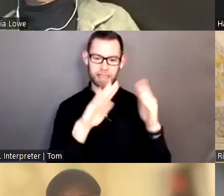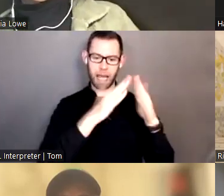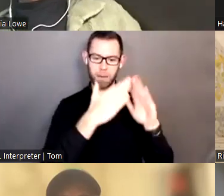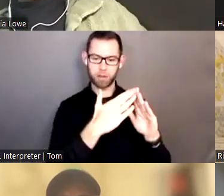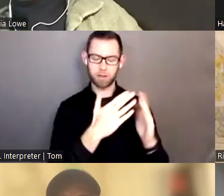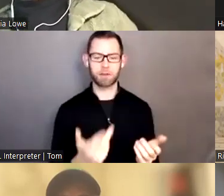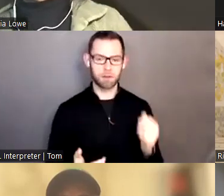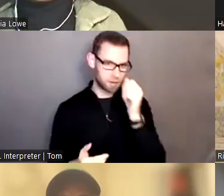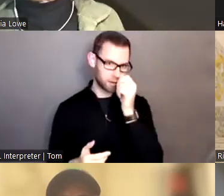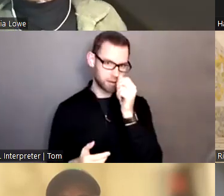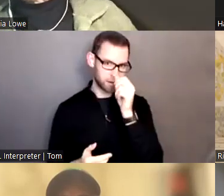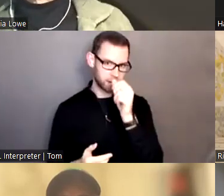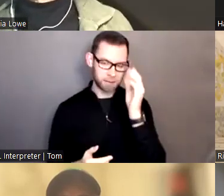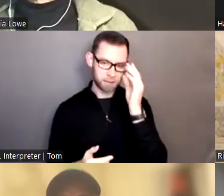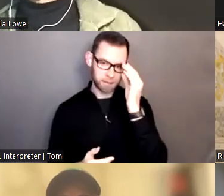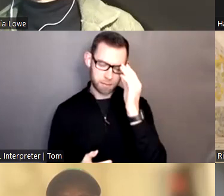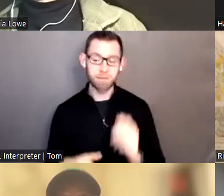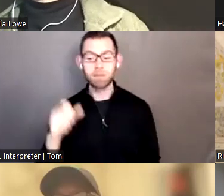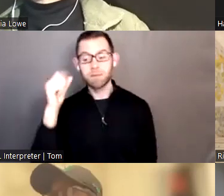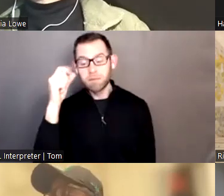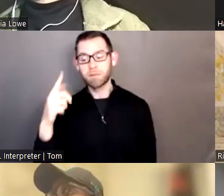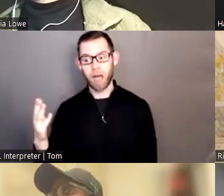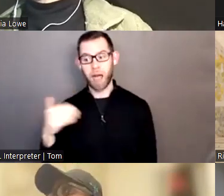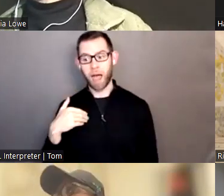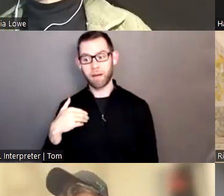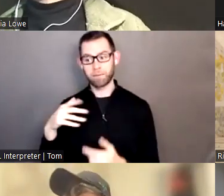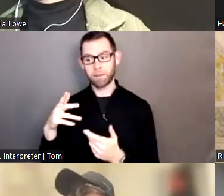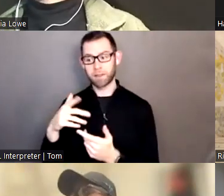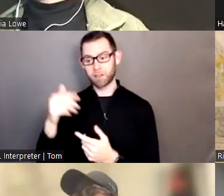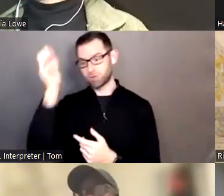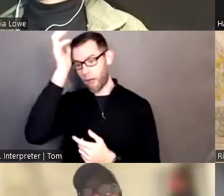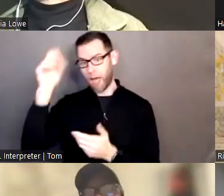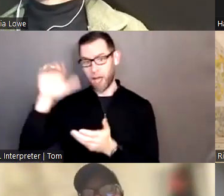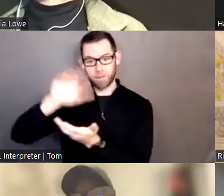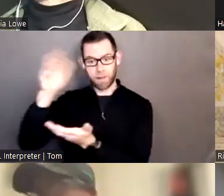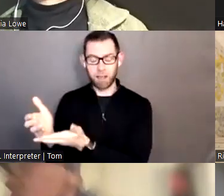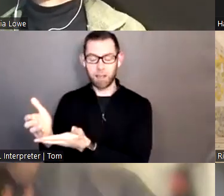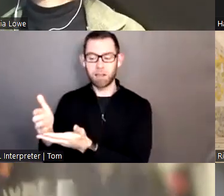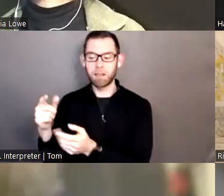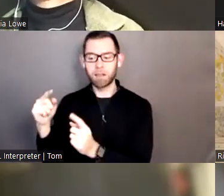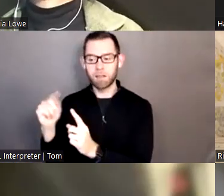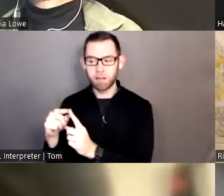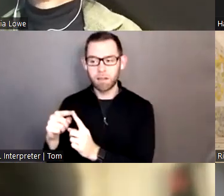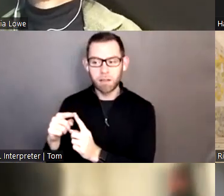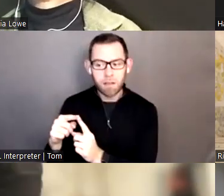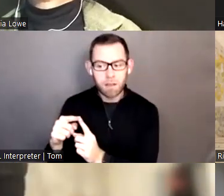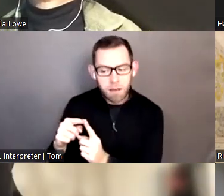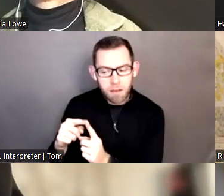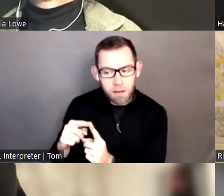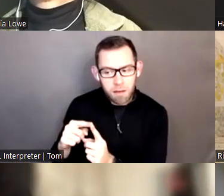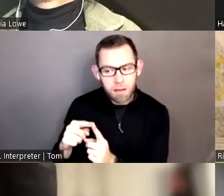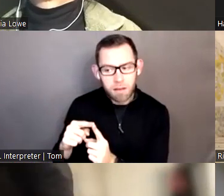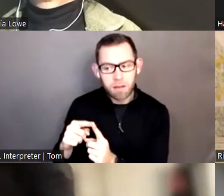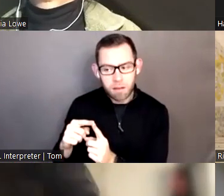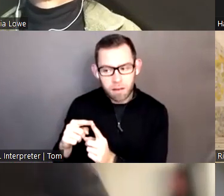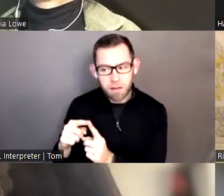environnemental, justice, quartier. We have 3 housing projects. Nous avons trois cas